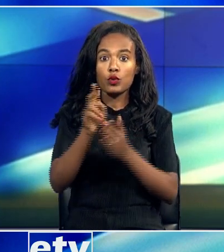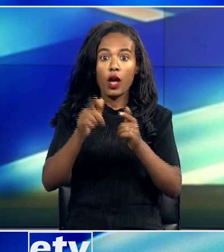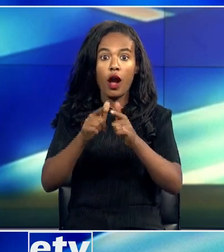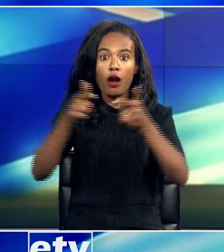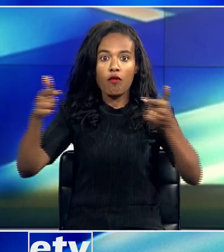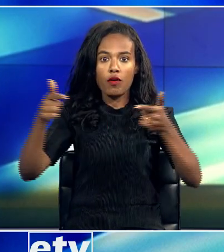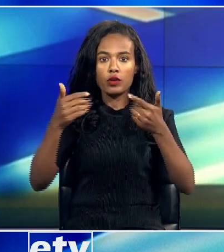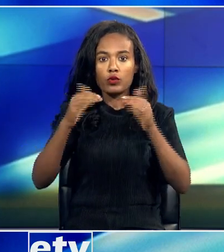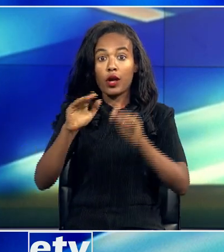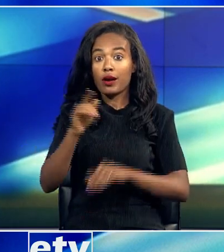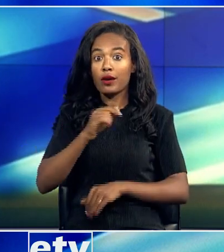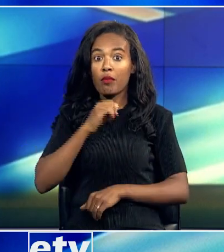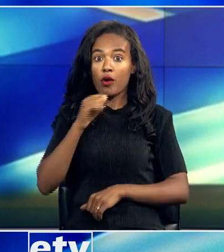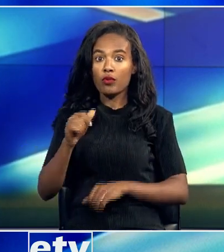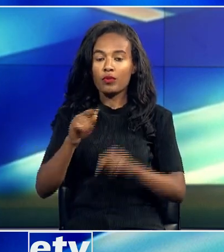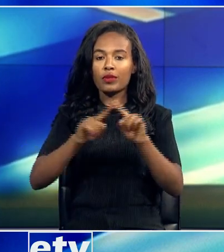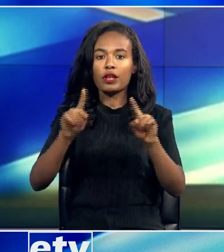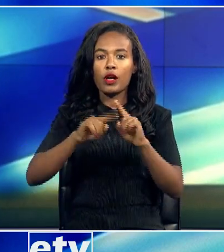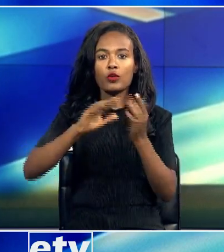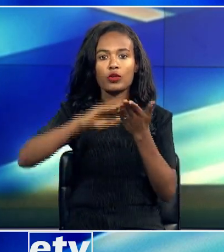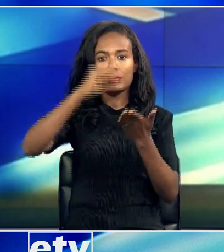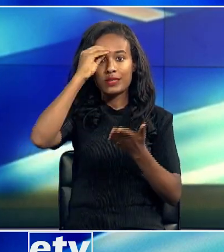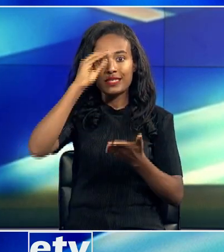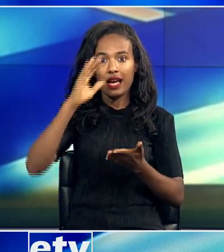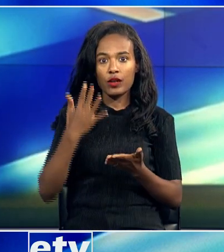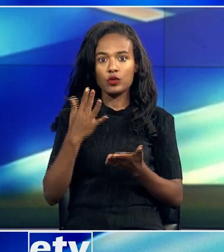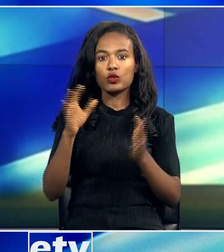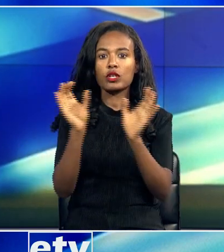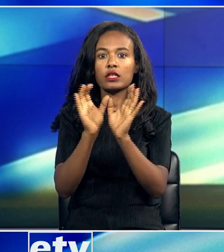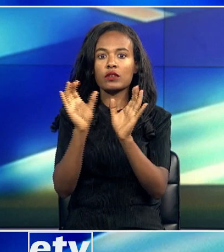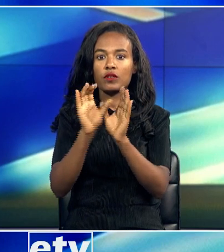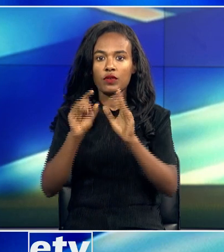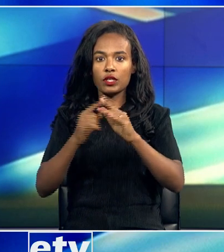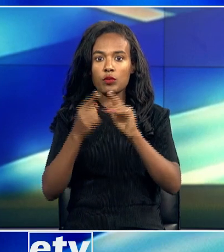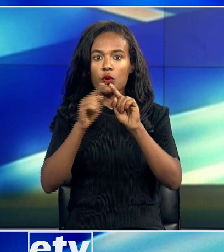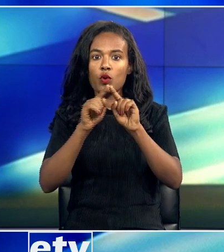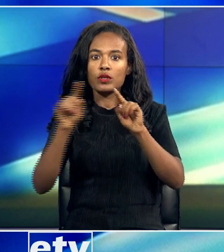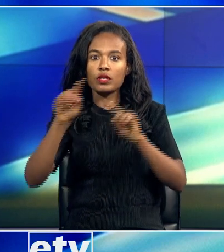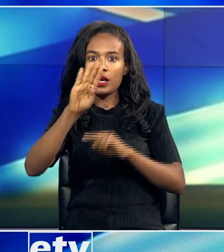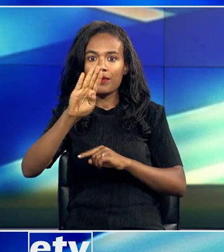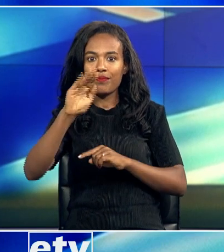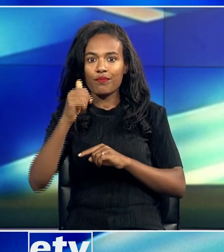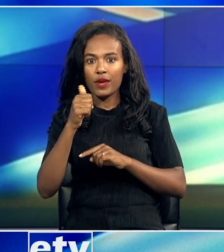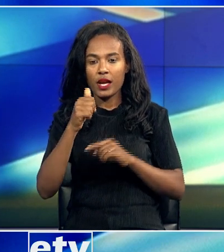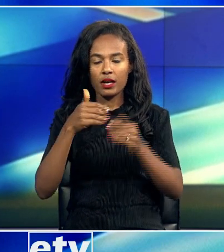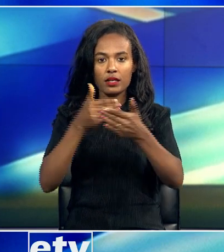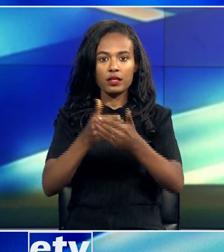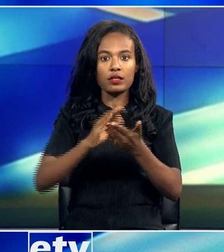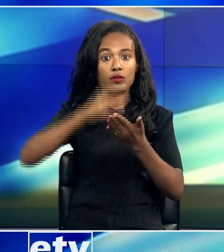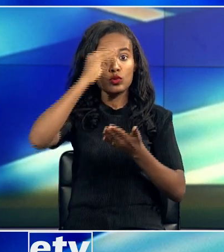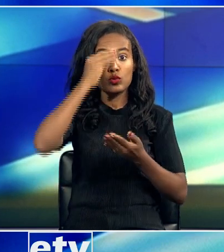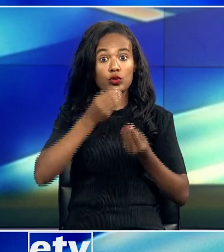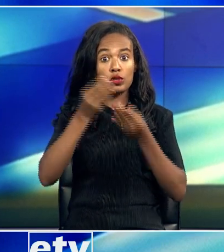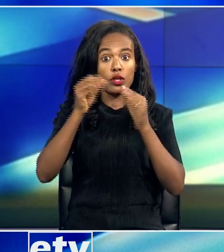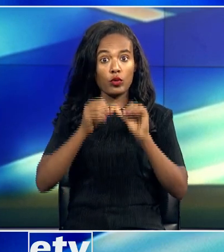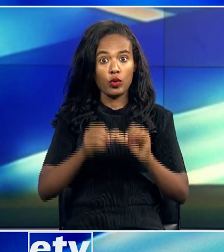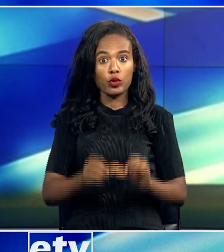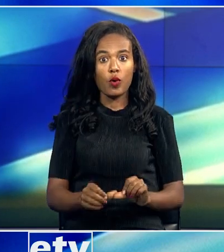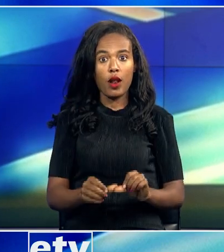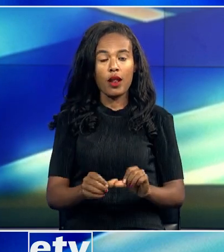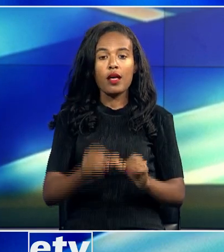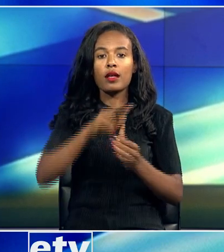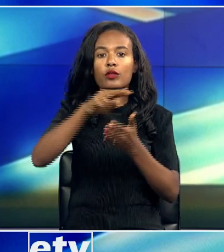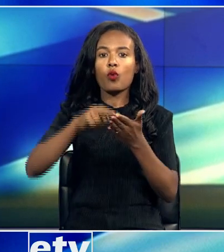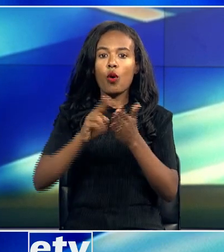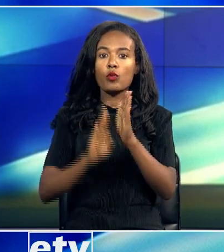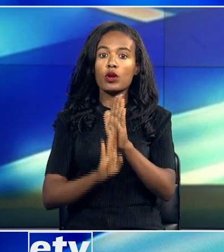የአንጋፋነቱን ያክል ባይሆንም በተለያዩ የትምህርት አይነቶች ከሰርተፊኬት አንስቶ እስከ መጀመሪያ ዲግሪ ድረስ ትምህርቶችን ሲሰጥ ቆይቷል።